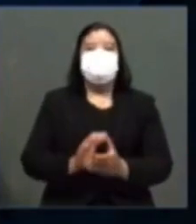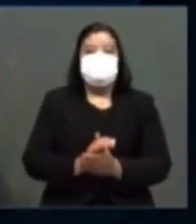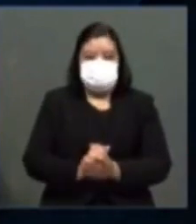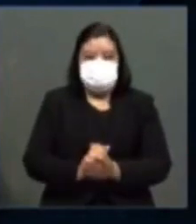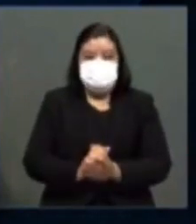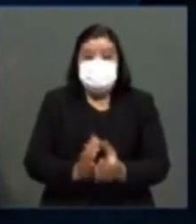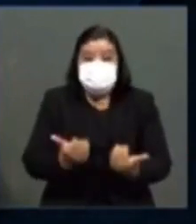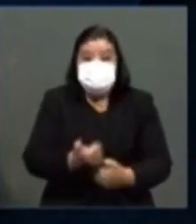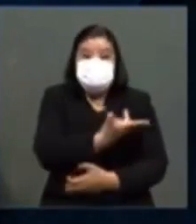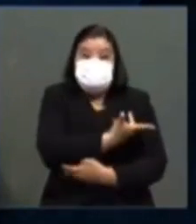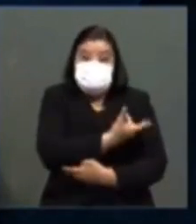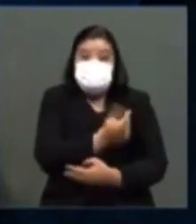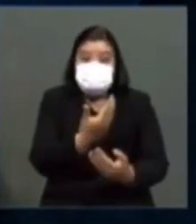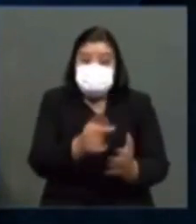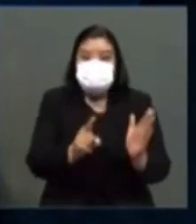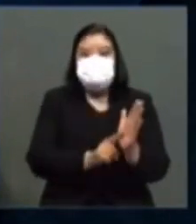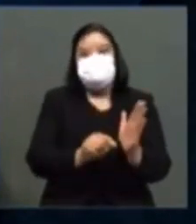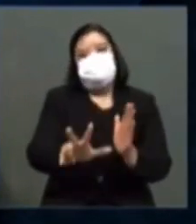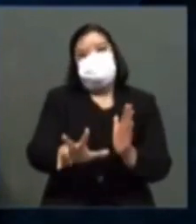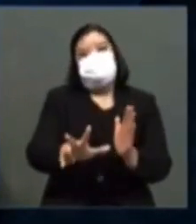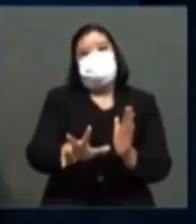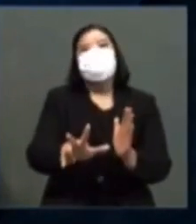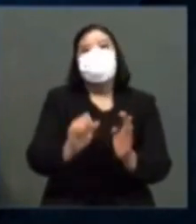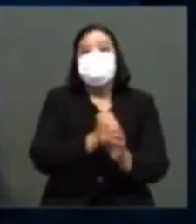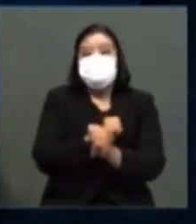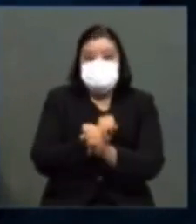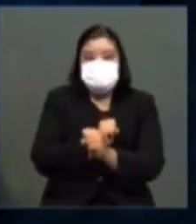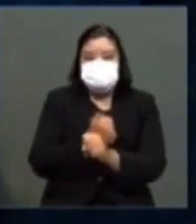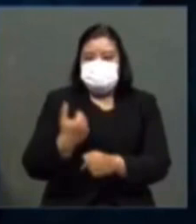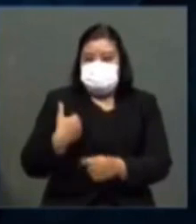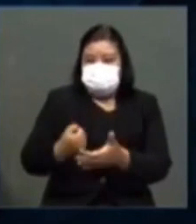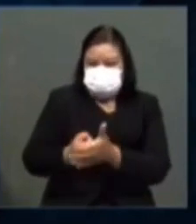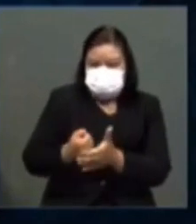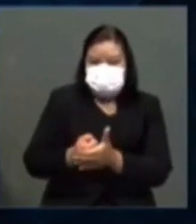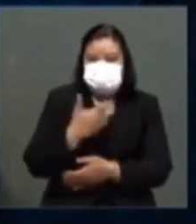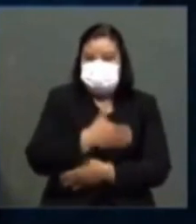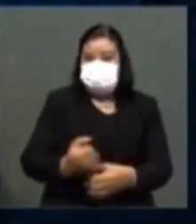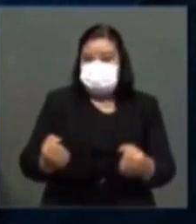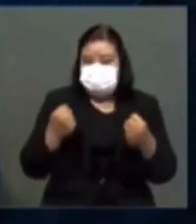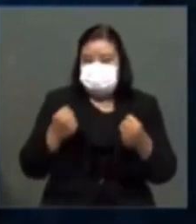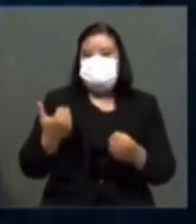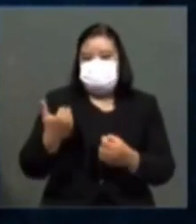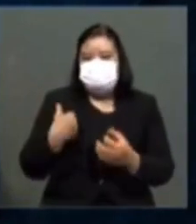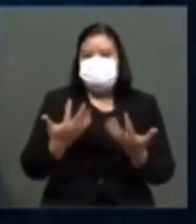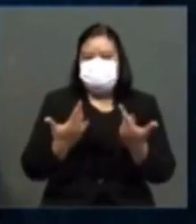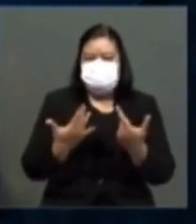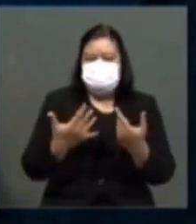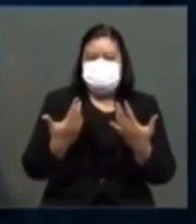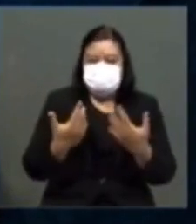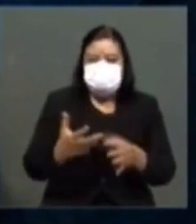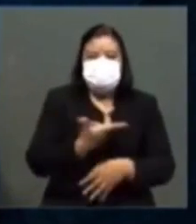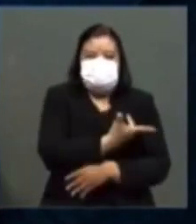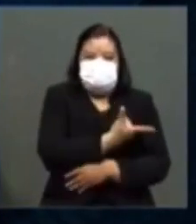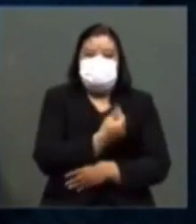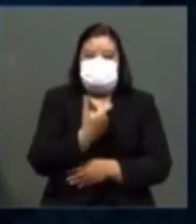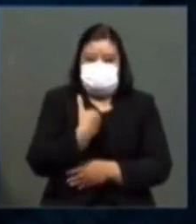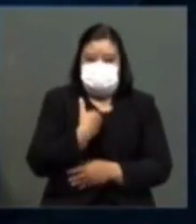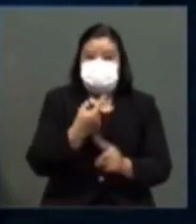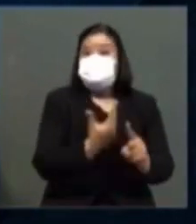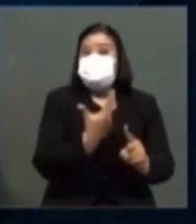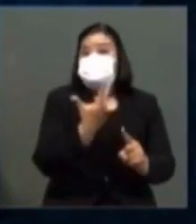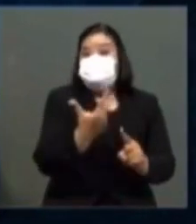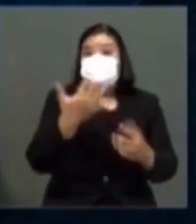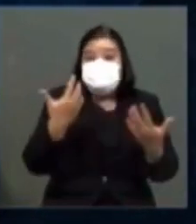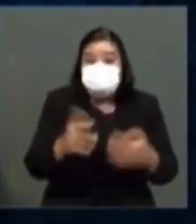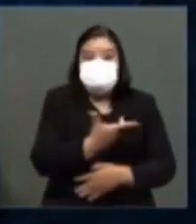การรับวัคซีนเข็ม3กระตุ้นภูมิคุ้มกันจะเป็นการทยอยฉีดค่ะโดยผู้ที่ได้รับการฉีดตั้งแต่มีนาคมเนี่ยนะคะ